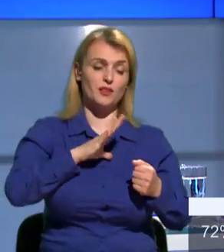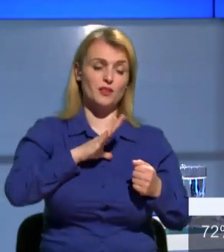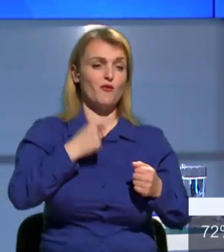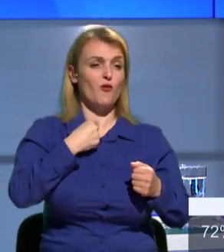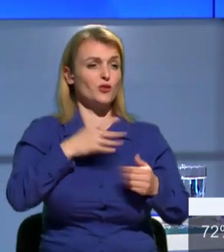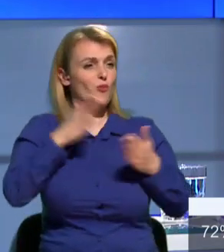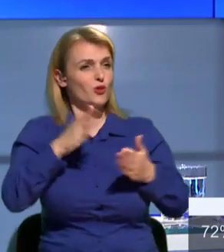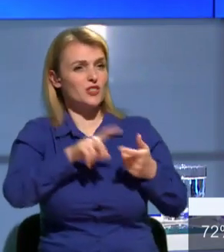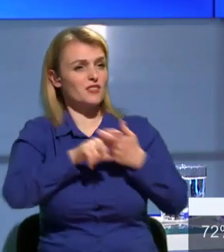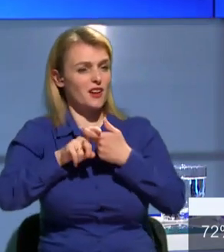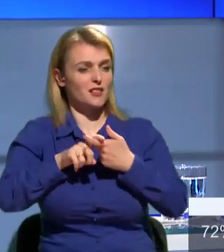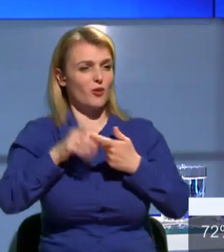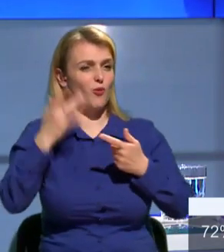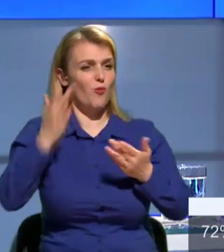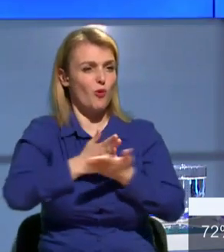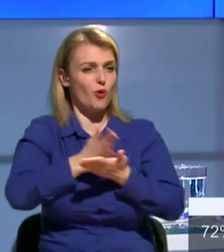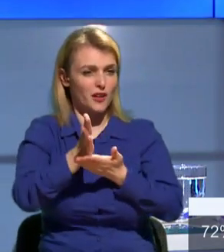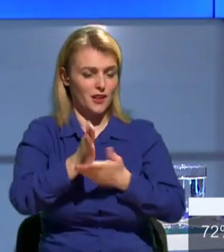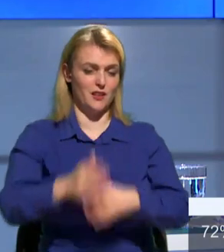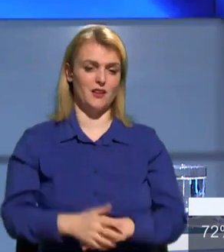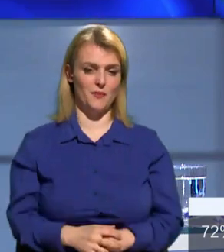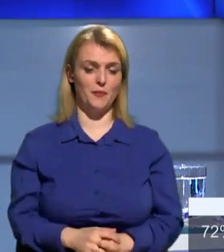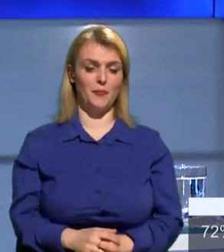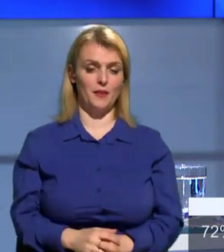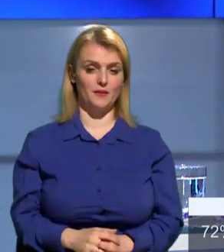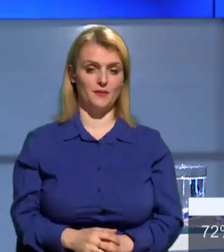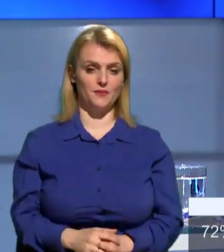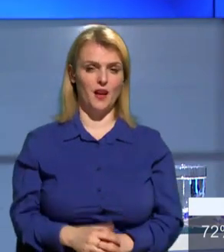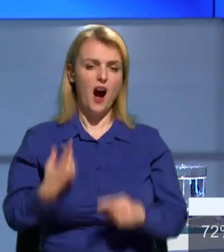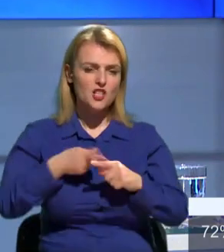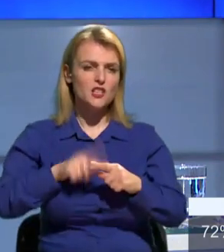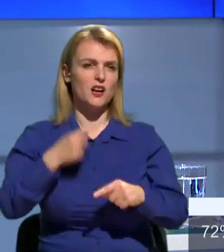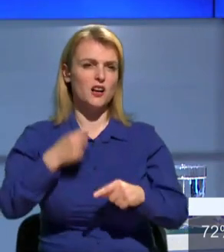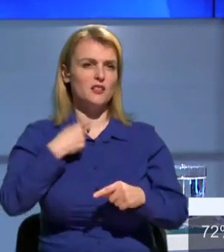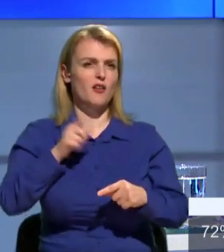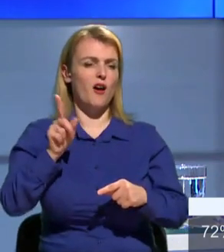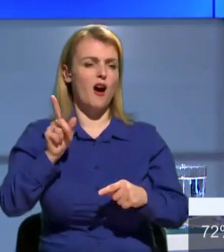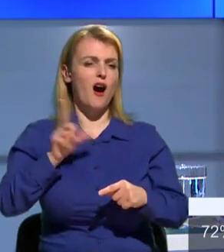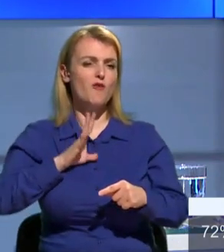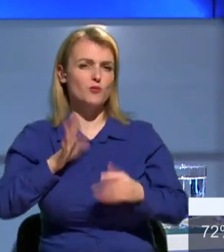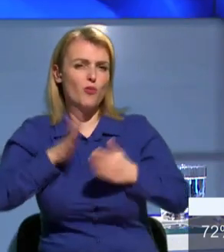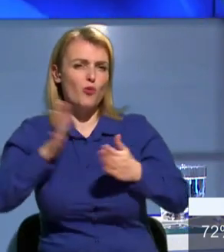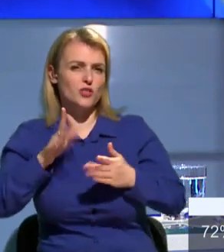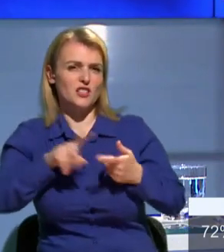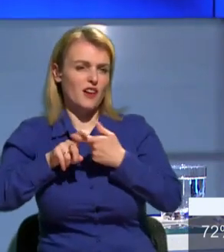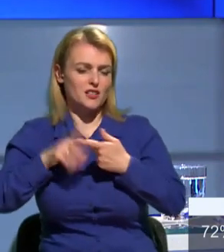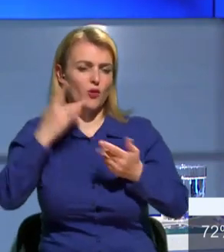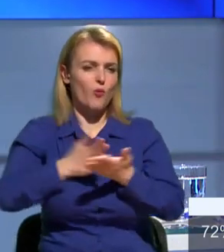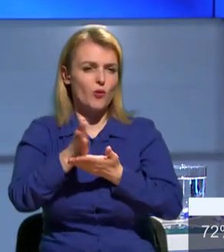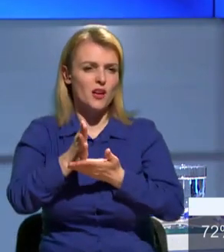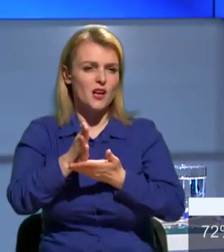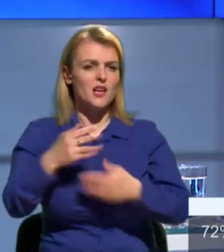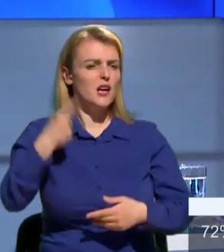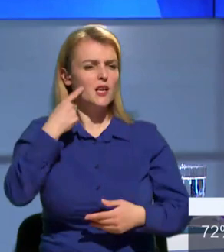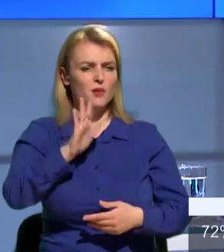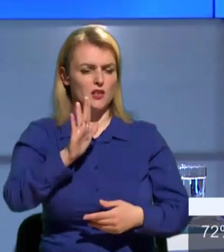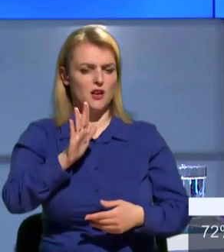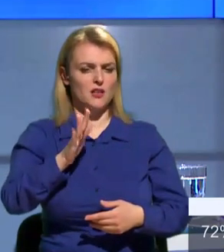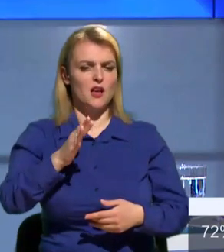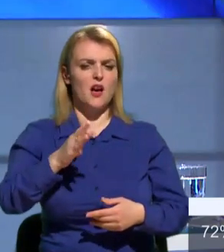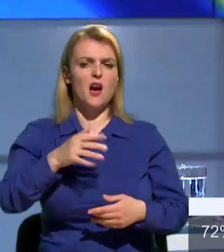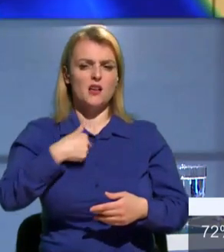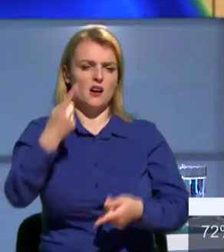interior nu am avut o geopolitică. Dar acolo poate a fost un vot mai mult geopolitic. Noi nu ne supărăm pe aceasta pentru că sunt oamenii noștri și sperăm foarte mult că o să